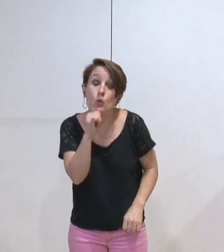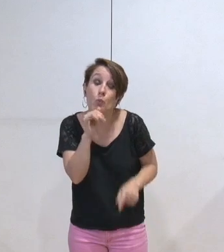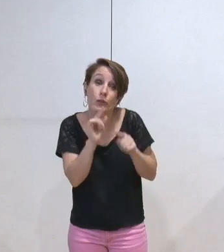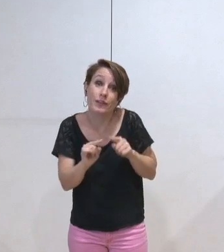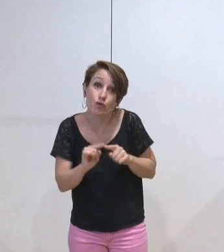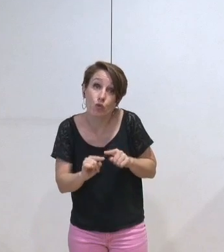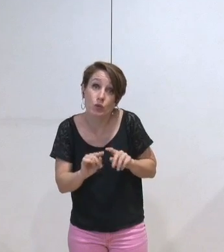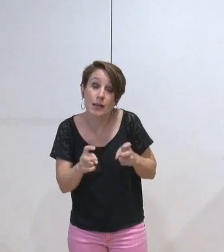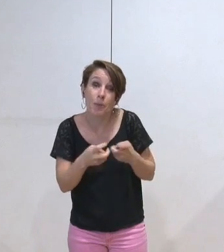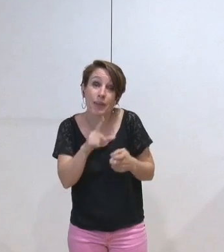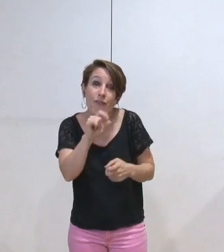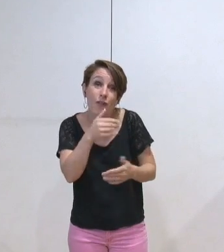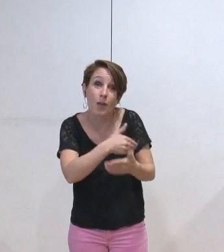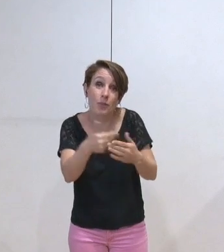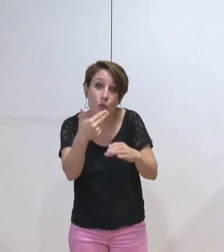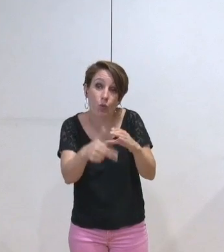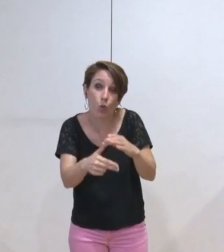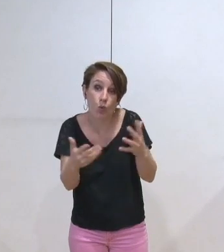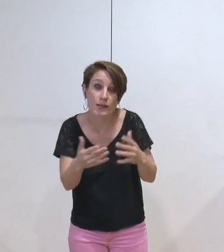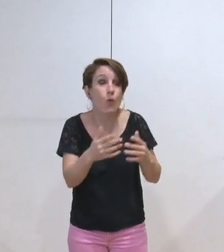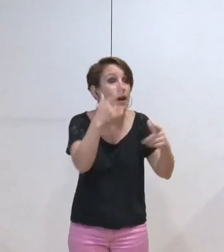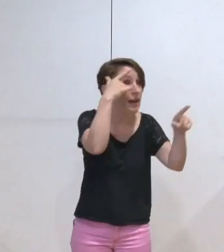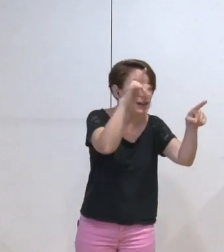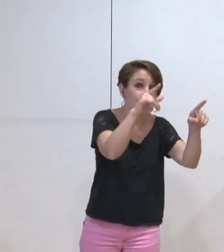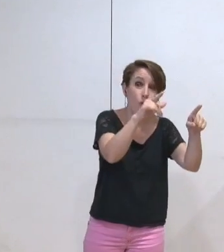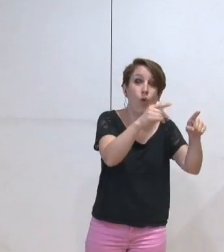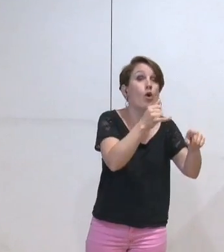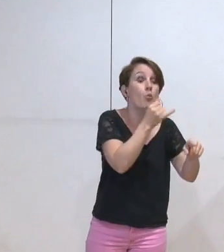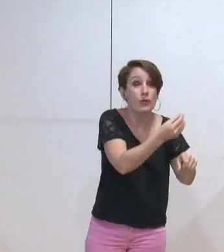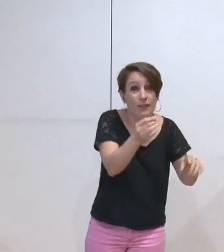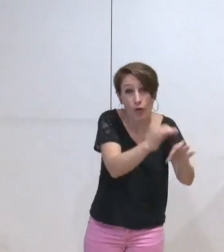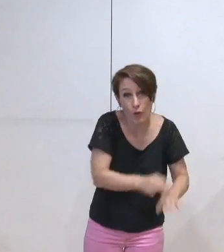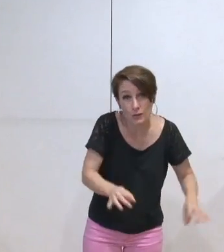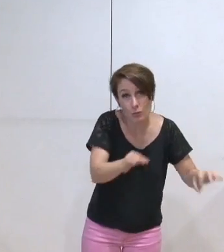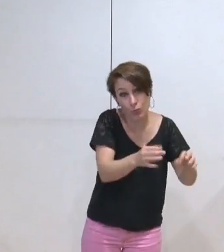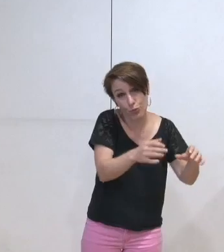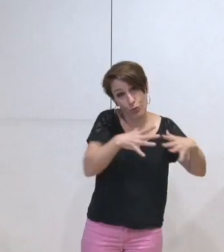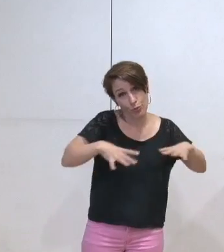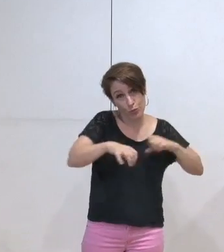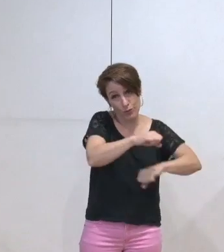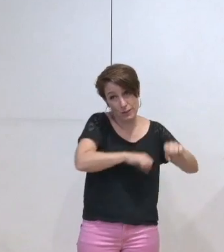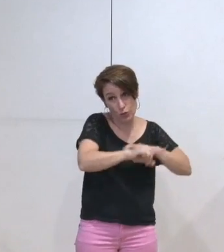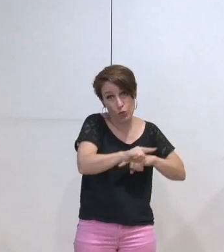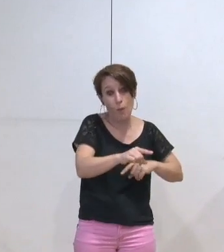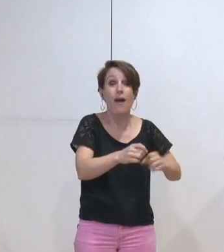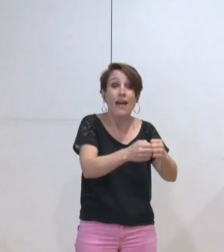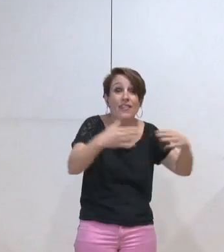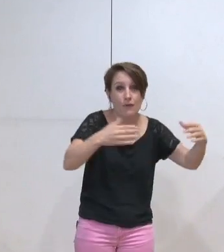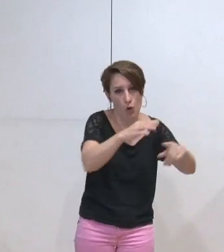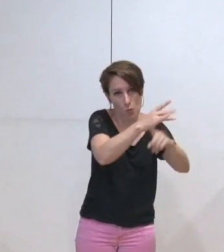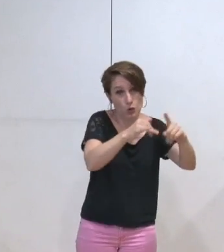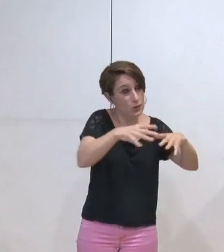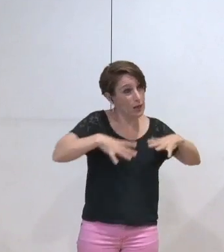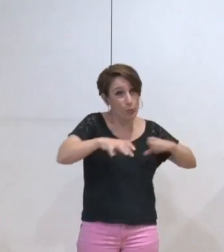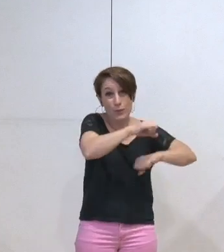CCS de la ville de Lyon ne porte ni le développement social ni la petite enfance et donc ils n'ont pas le M le même périmètre chère Madame ils n'ont pas le même